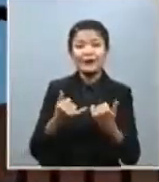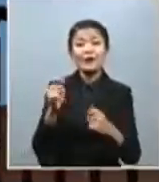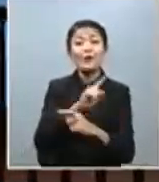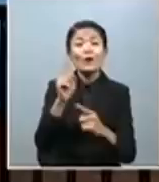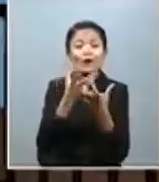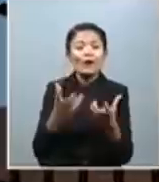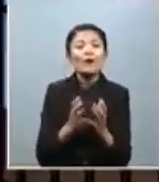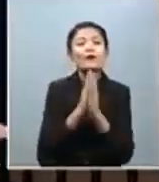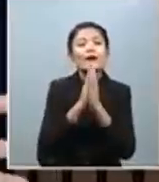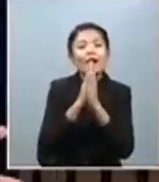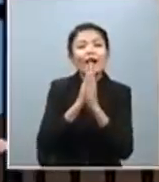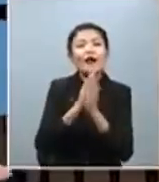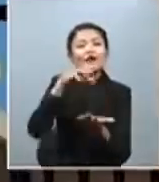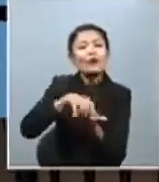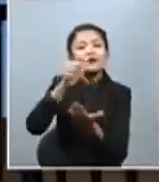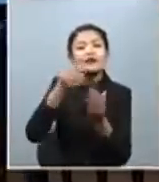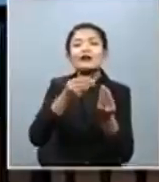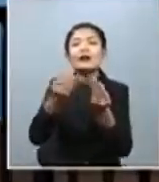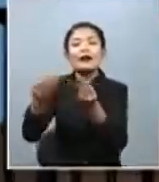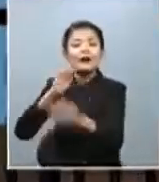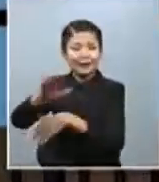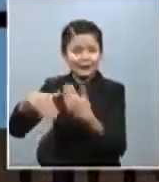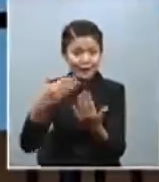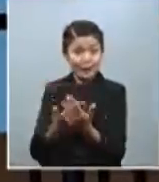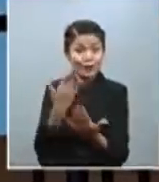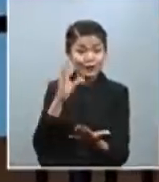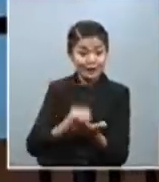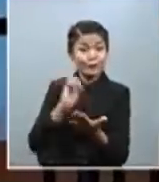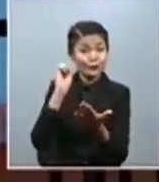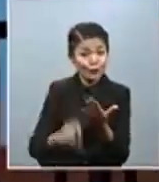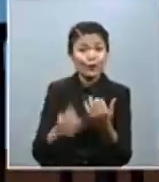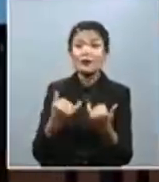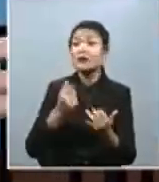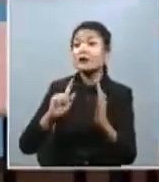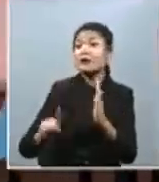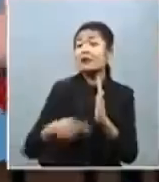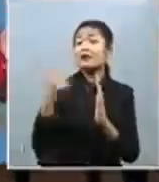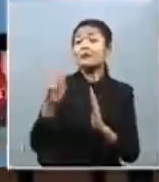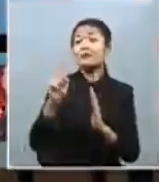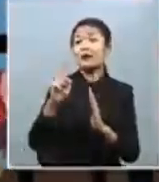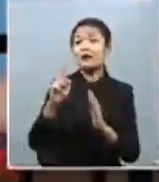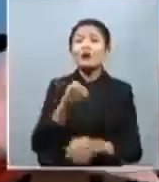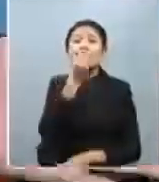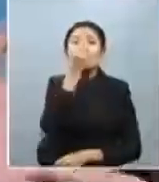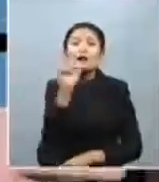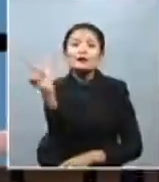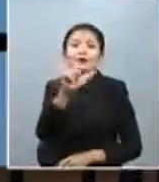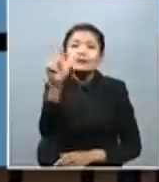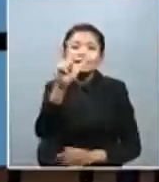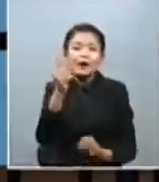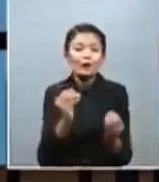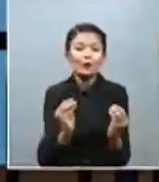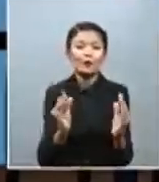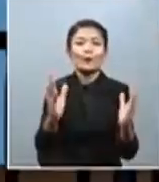ขอให้เฮงๆกันทุกบ้านนะคะกับเก็บตกของเราก็เริ่มกันด้วยงานเที่ยวทุ่งปอเทืองค่ะโอ้ยเที่ยว